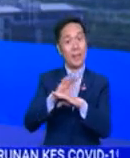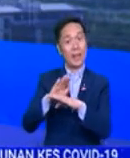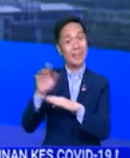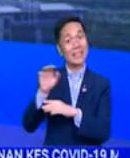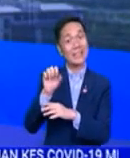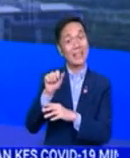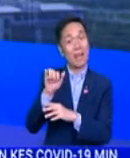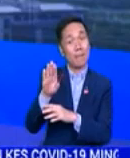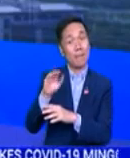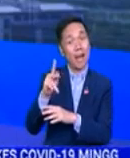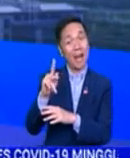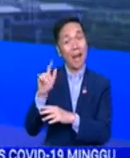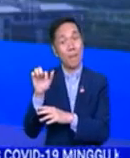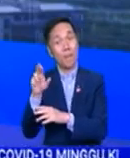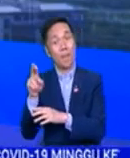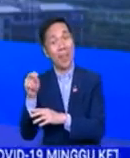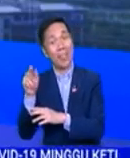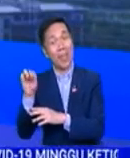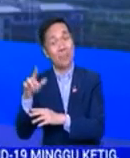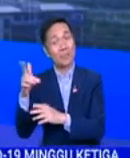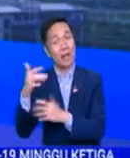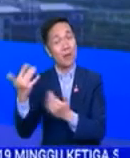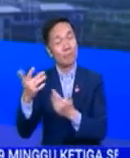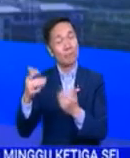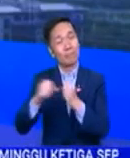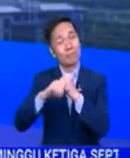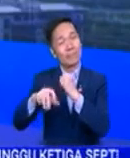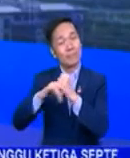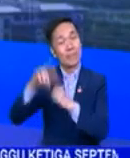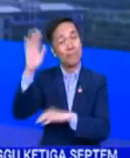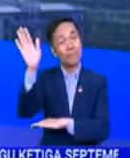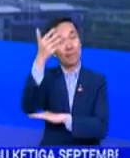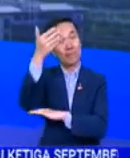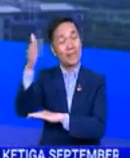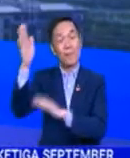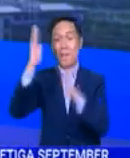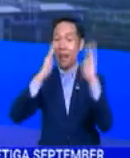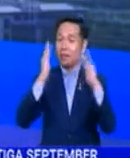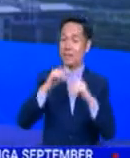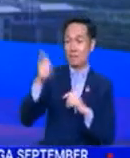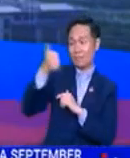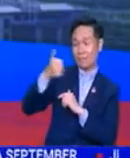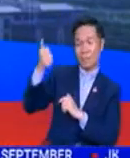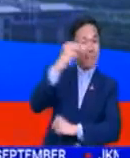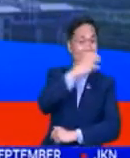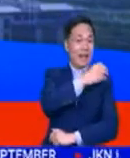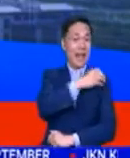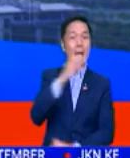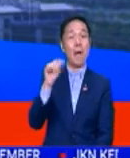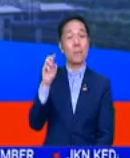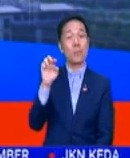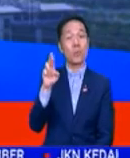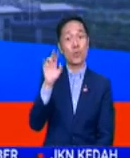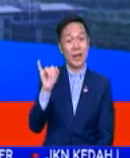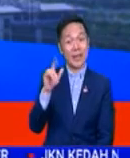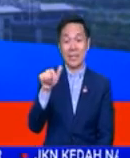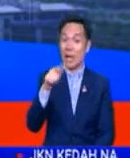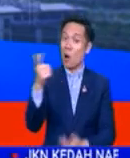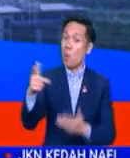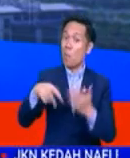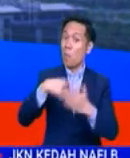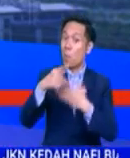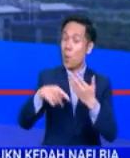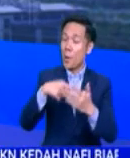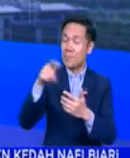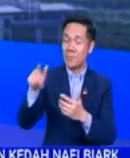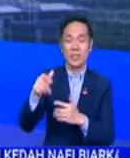Sabak Bernam sempena kempen kibar jalur gemilang. Menurut pegawai daerah Sabak Bernam, Amri Ismail, program yang dilaksanakan